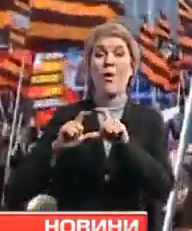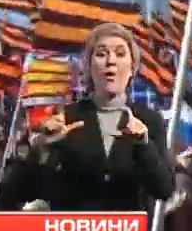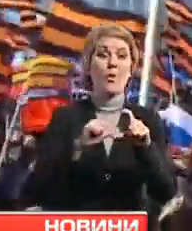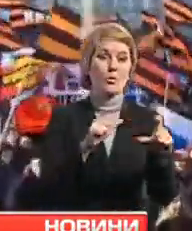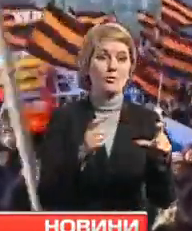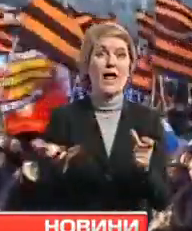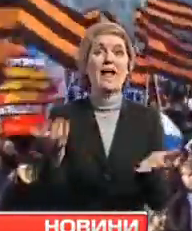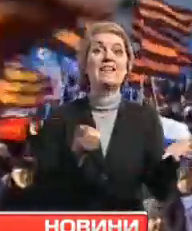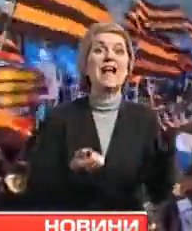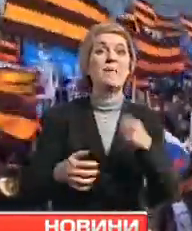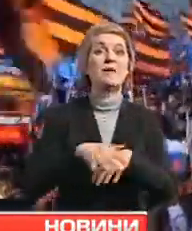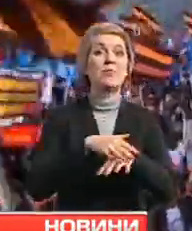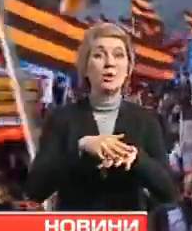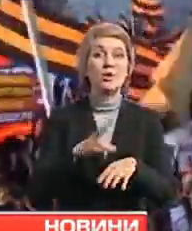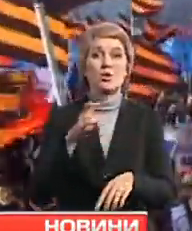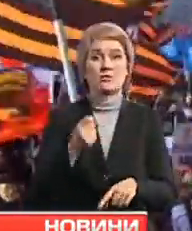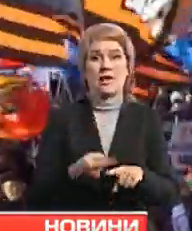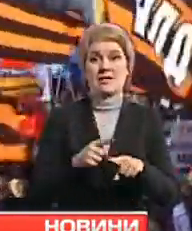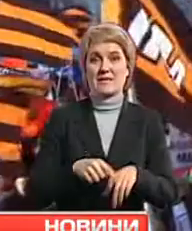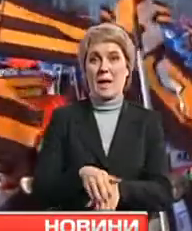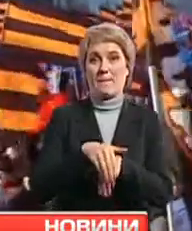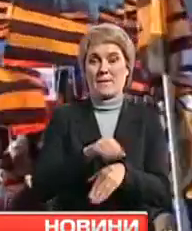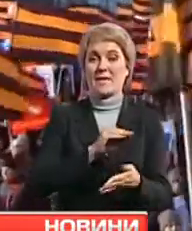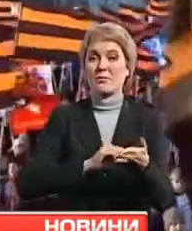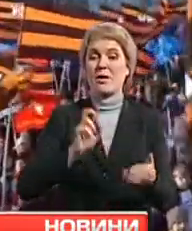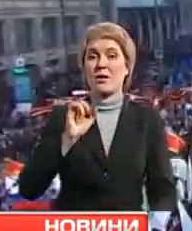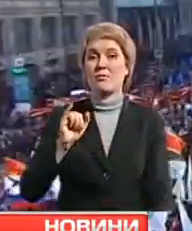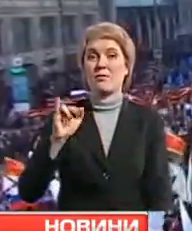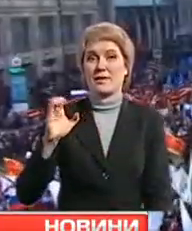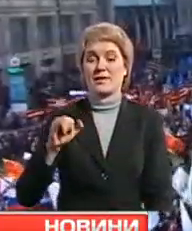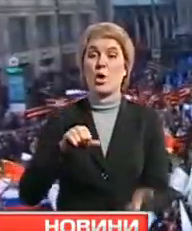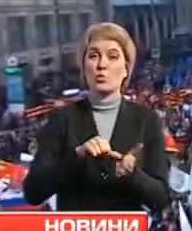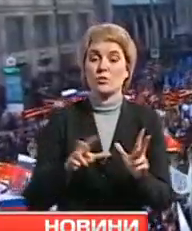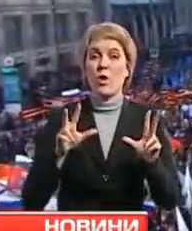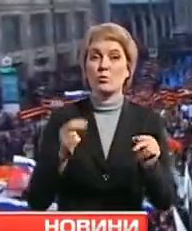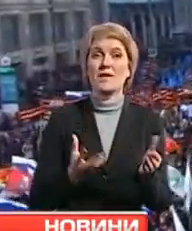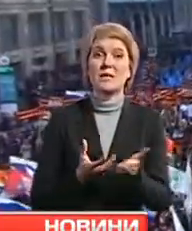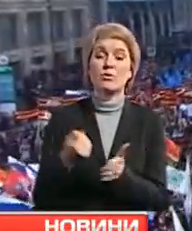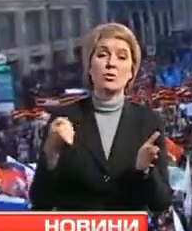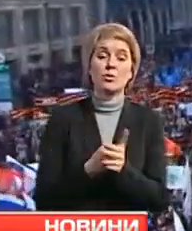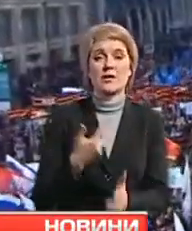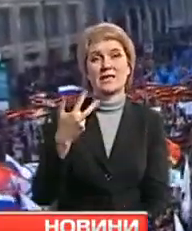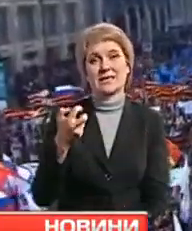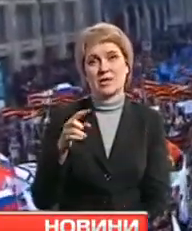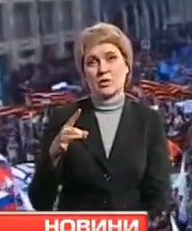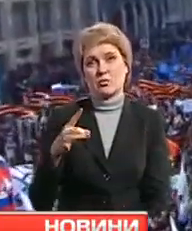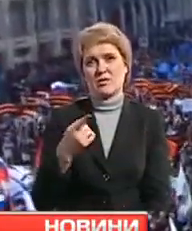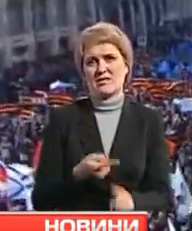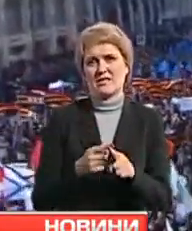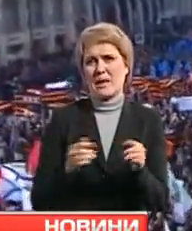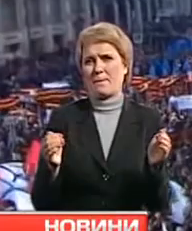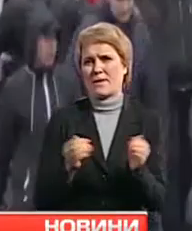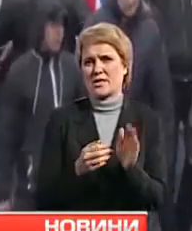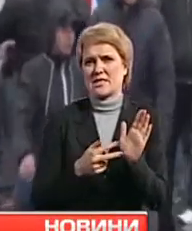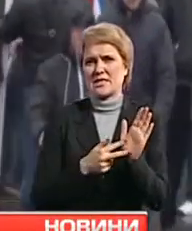набір масовки на цей мітинг, пише BBC. Учасникам обіцяли заплатити до 300 рублів. Це менше від